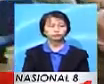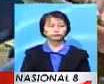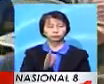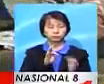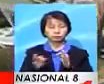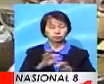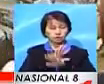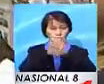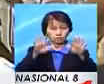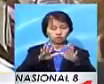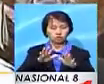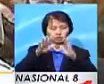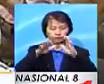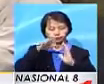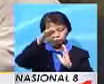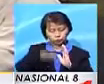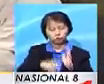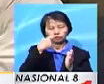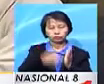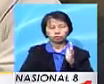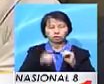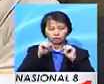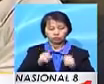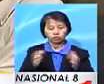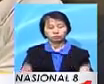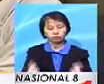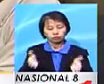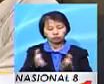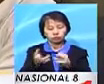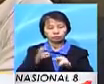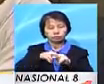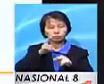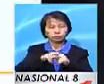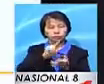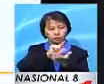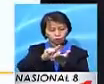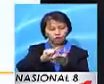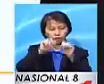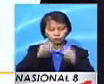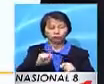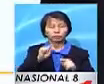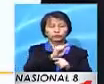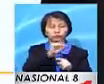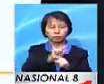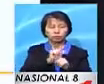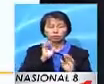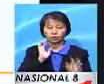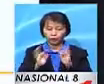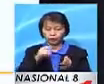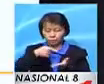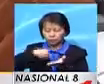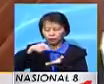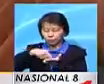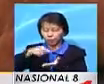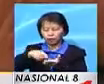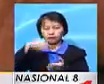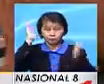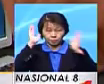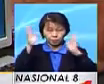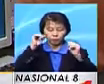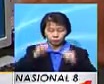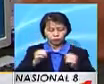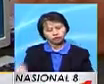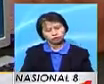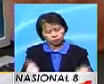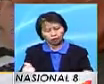Jelasnya, langkah pengurangan cukai pendapatan mampu mendorong peningkatan pendapatan boleh guna. Walaupun perbelanjaan domestik dapat